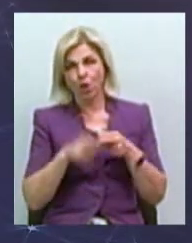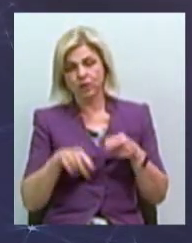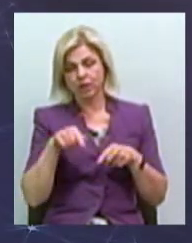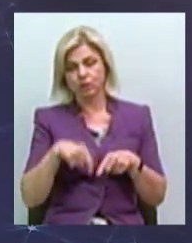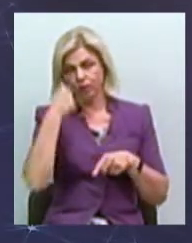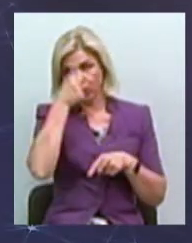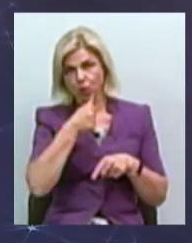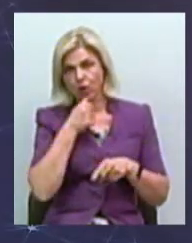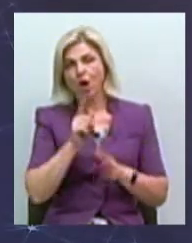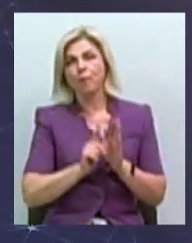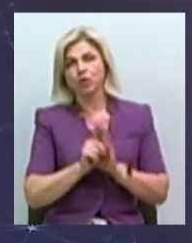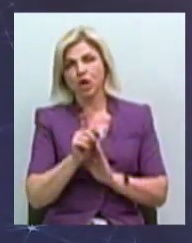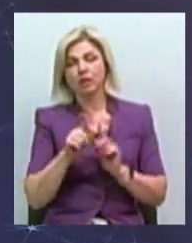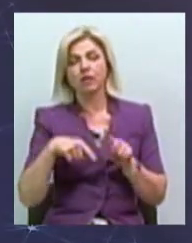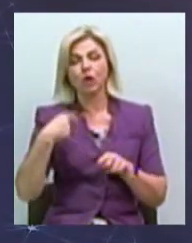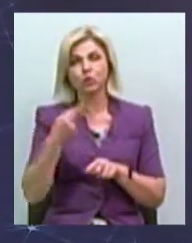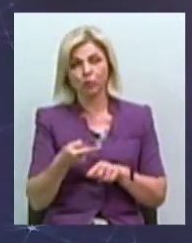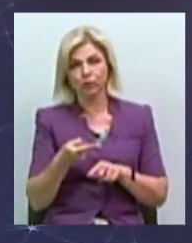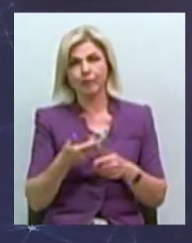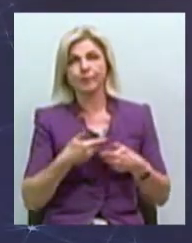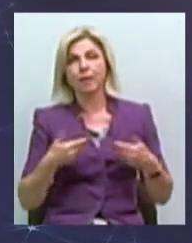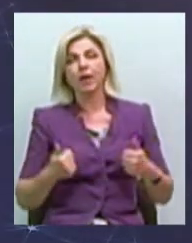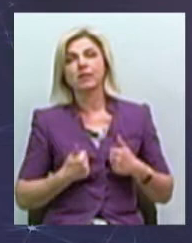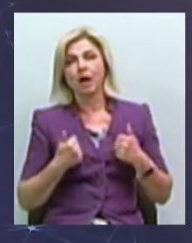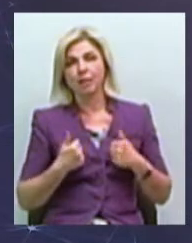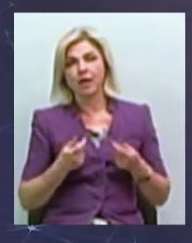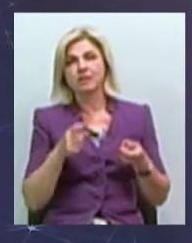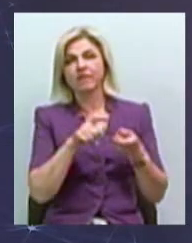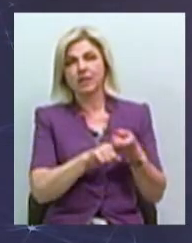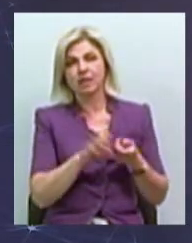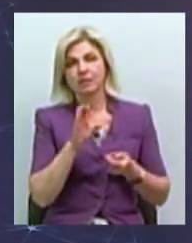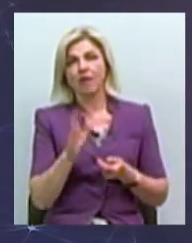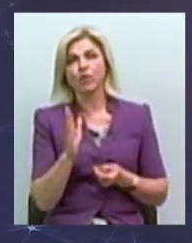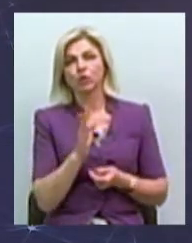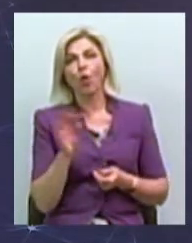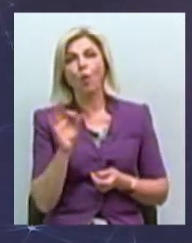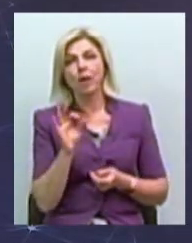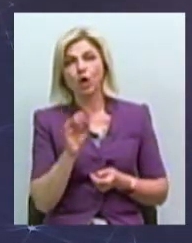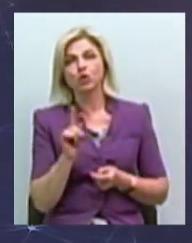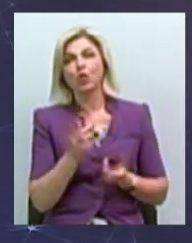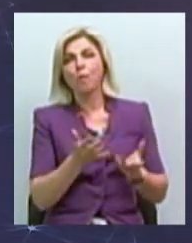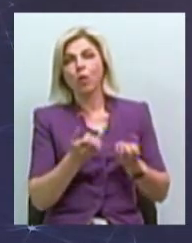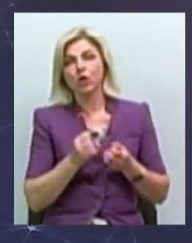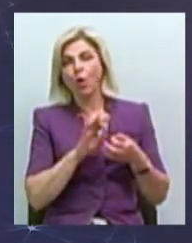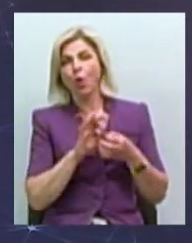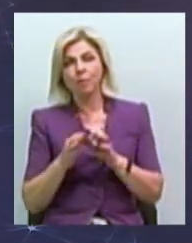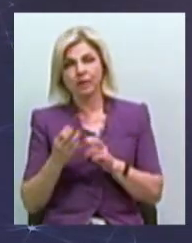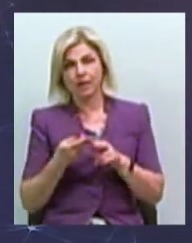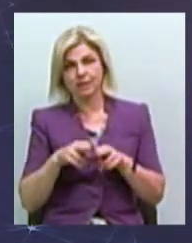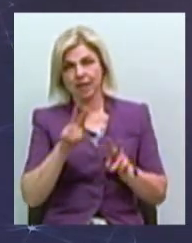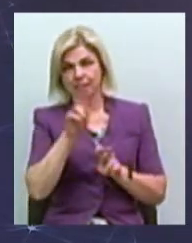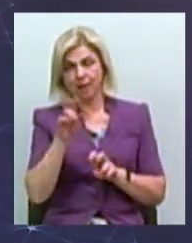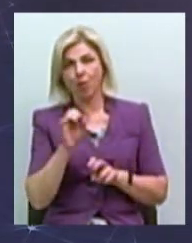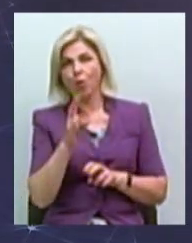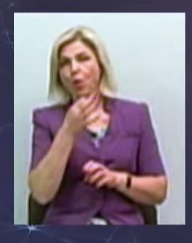наступного. Кінець цитати. Ми намагалися сьогодні зв'язатися з Володимиром Омеляном, щоб отримати коментар на цю тему, але він не